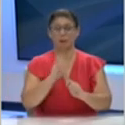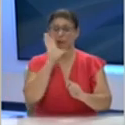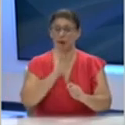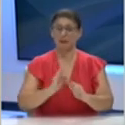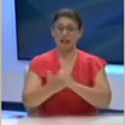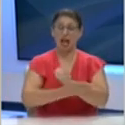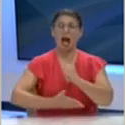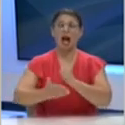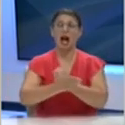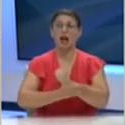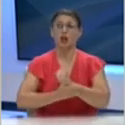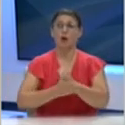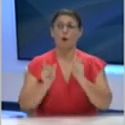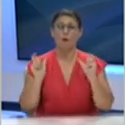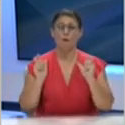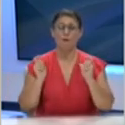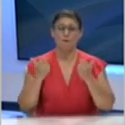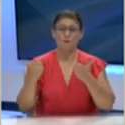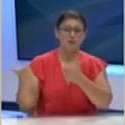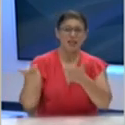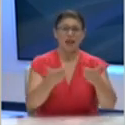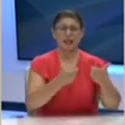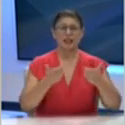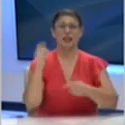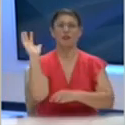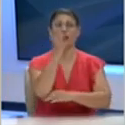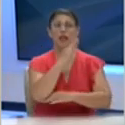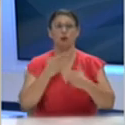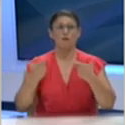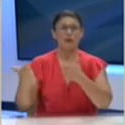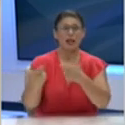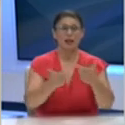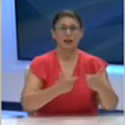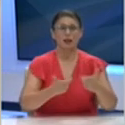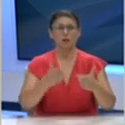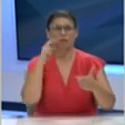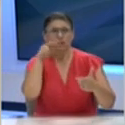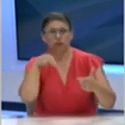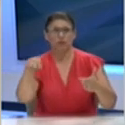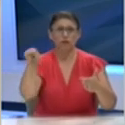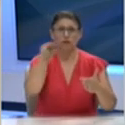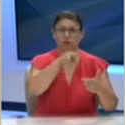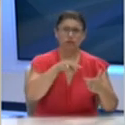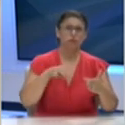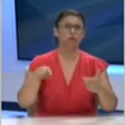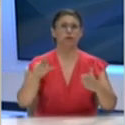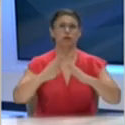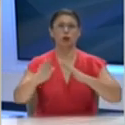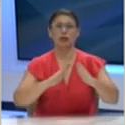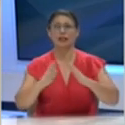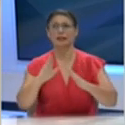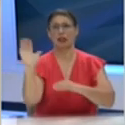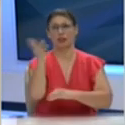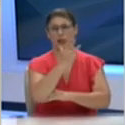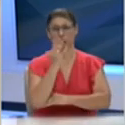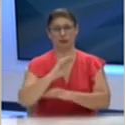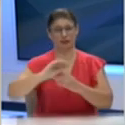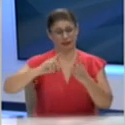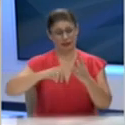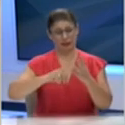αγροφυλακή, δασοφυλακή, η οποία θα εποπτεύει και θα επιτηρεί τα δάση. Τέταρτη